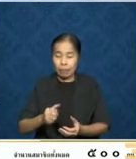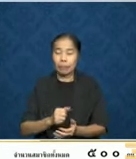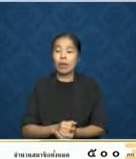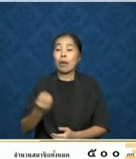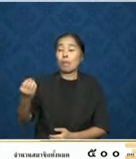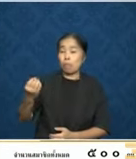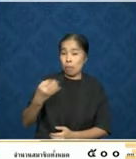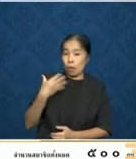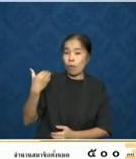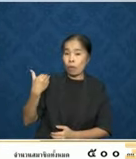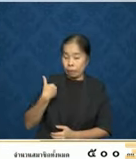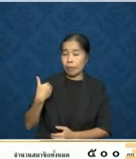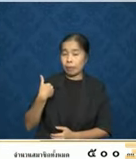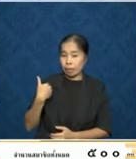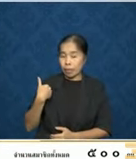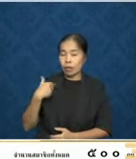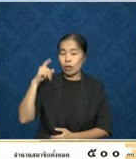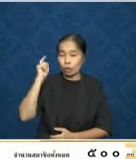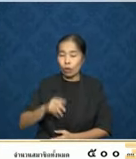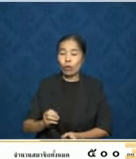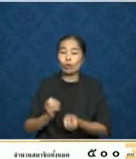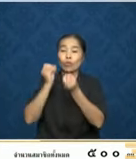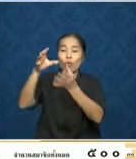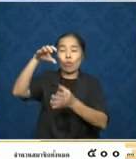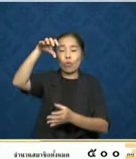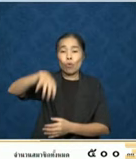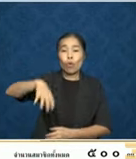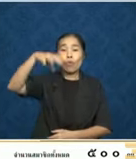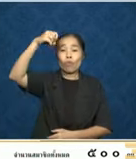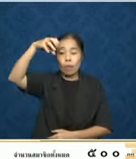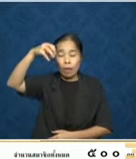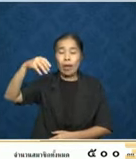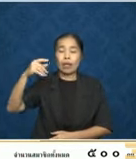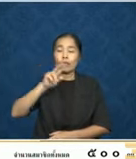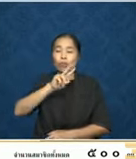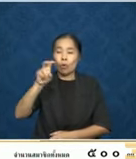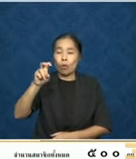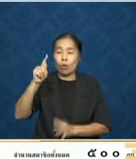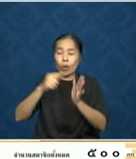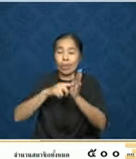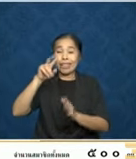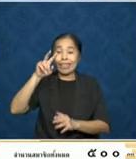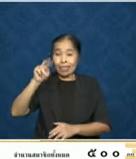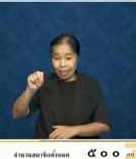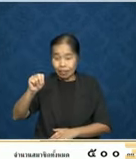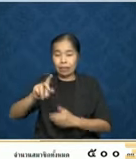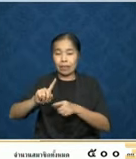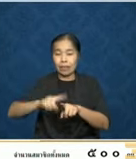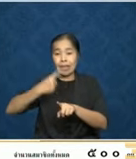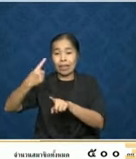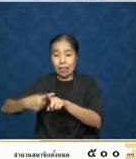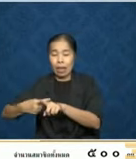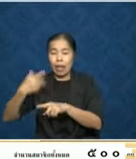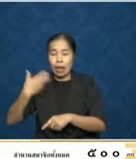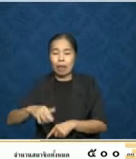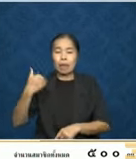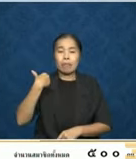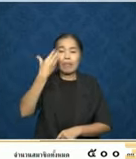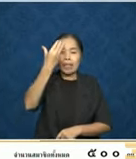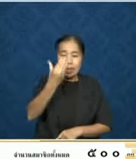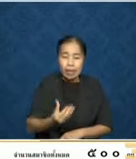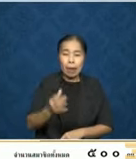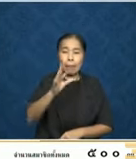การกำจัดขยะที่โรงไฟฟ้าขยะแห่งนี้ 1,200 ตันต่อเดือนครับแล้วอีก800ตัน